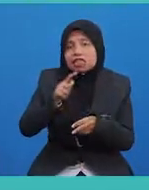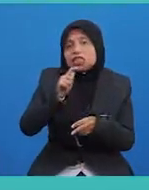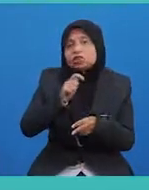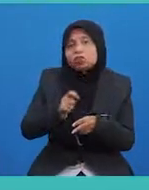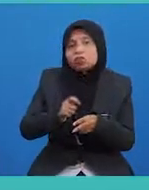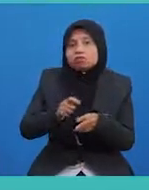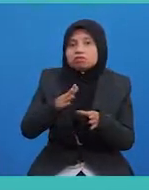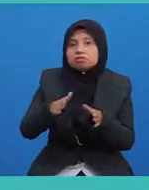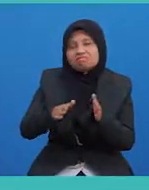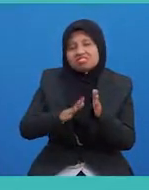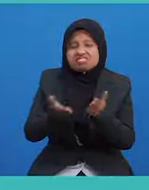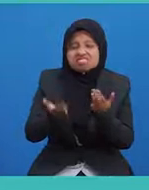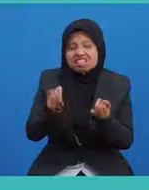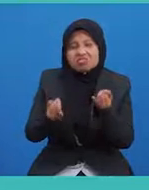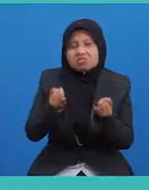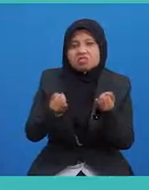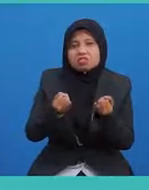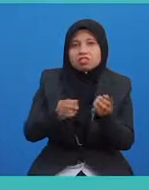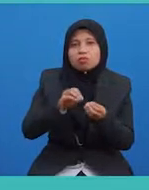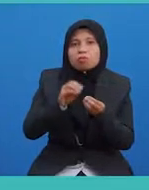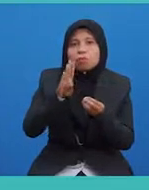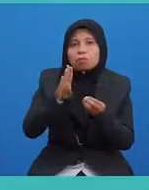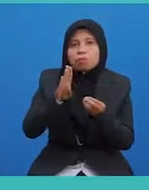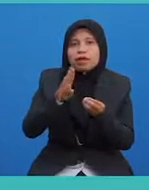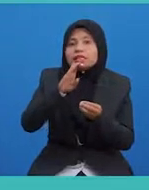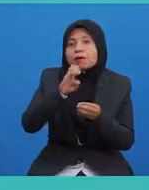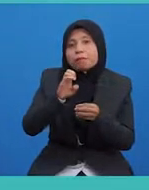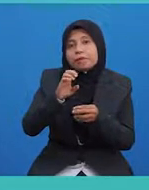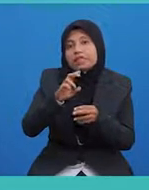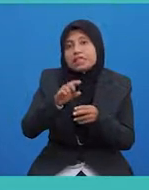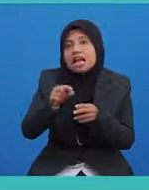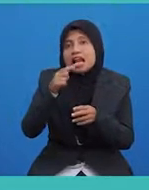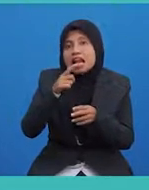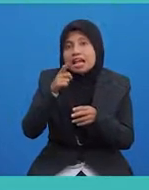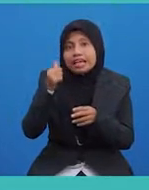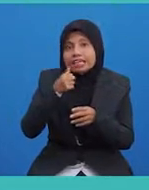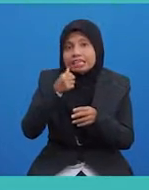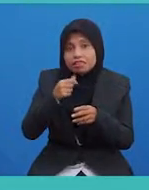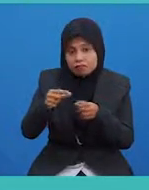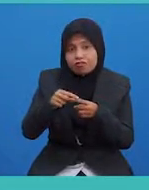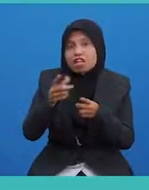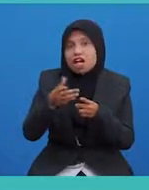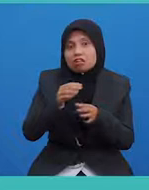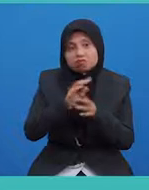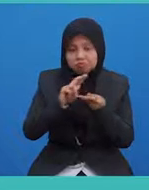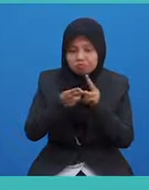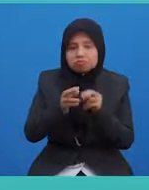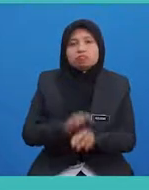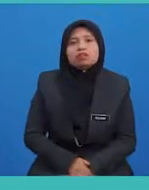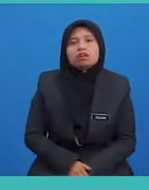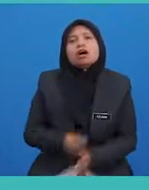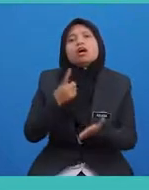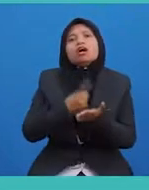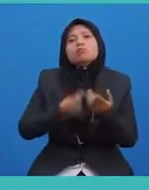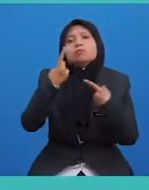tidak konsisten. Manakala yang keempat, bendi menunjukkan pola tidak berubah. Apakah jawapan